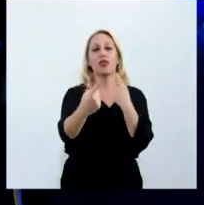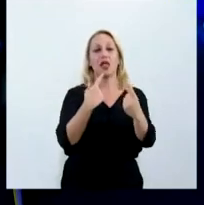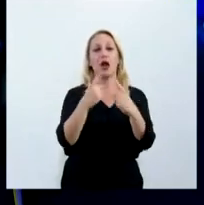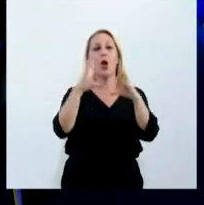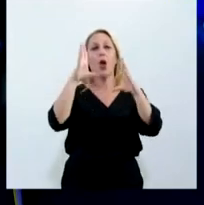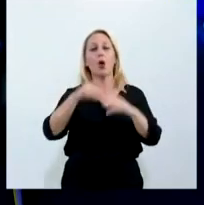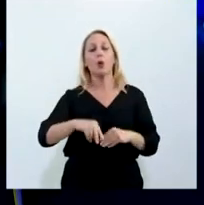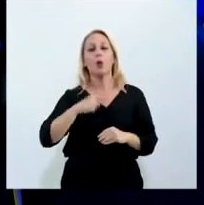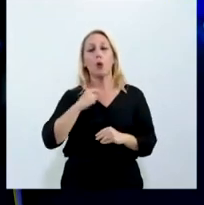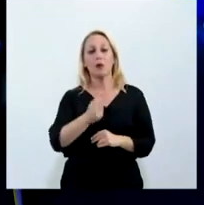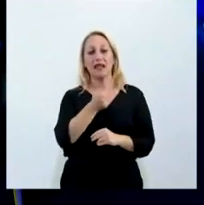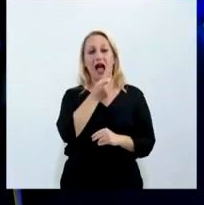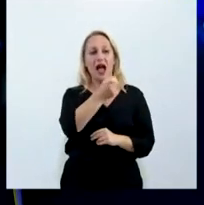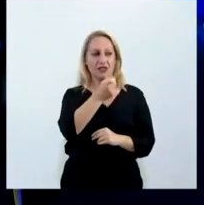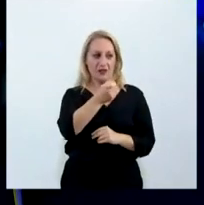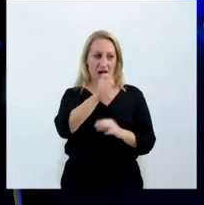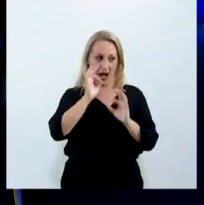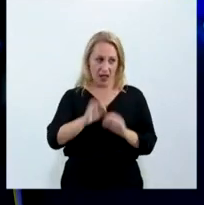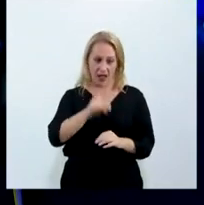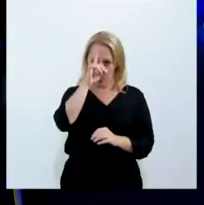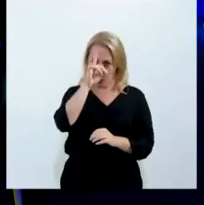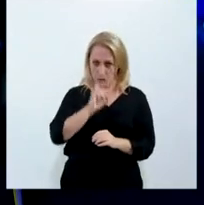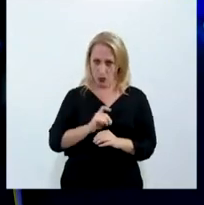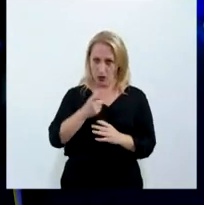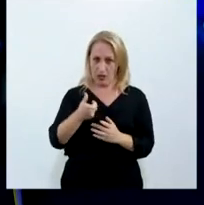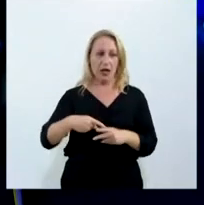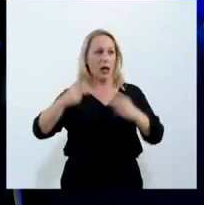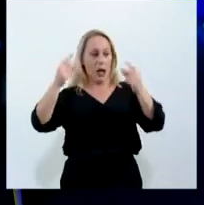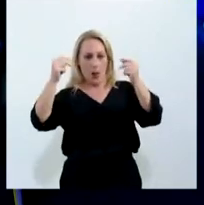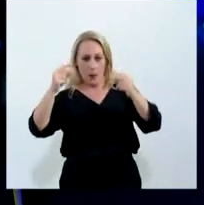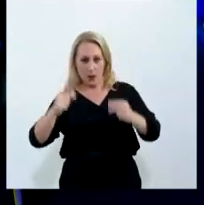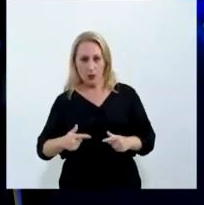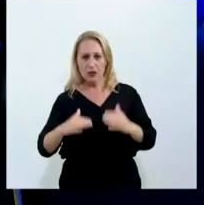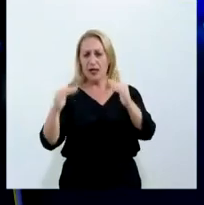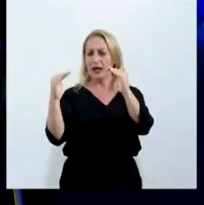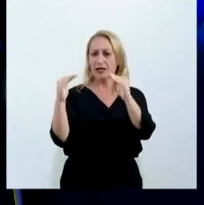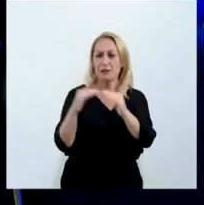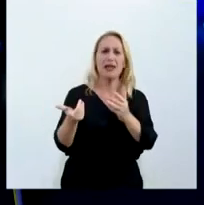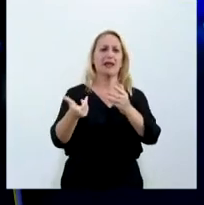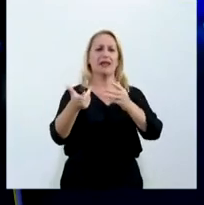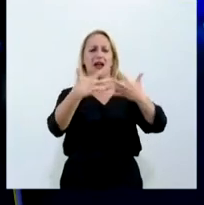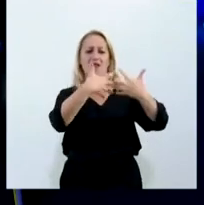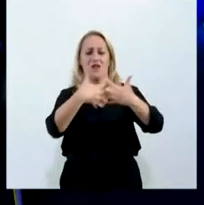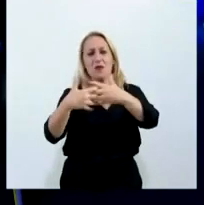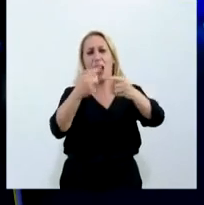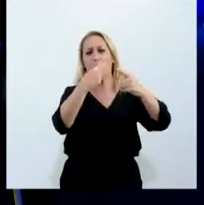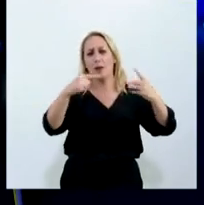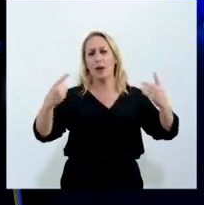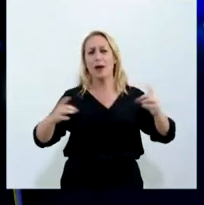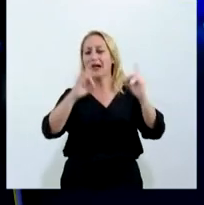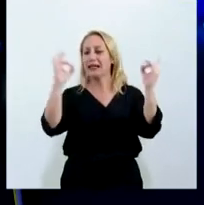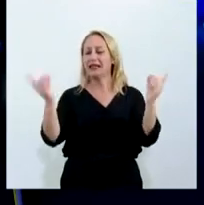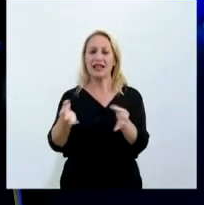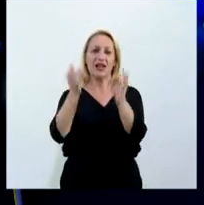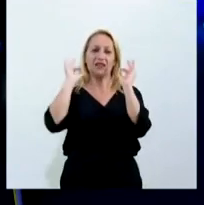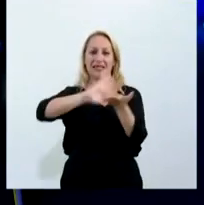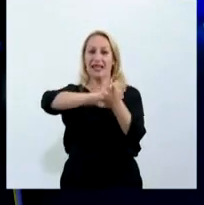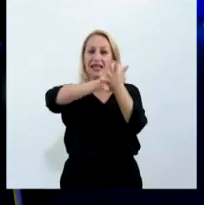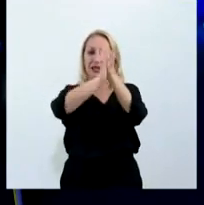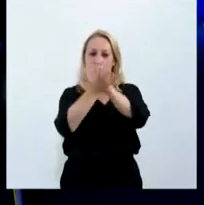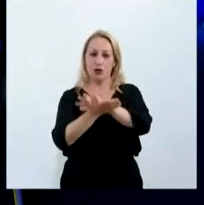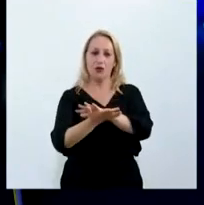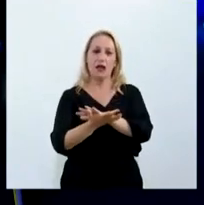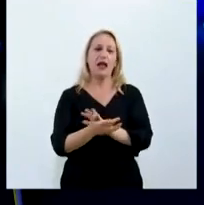ασφάλιση όλων των περιουσιών, των σπιτιών και των παραγωγικών μονάδων από φυσικές καταστροφές. Κάνετε μάλιστα λόγο για μια